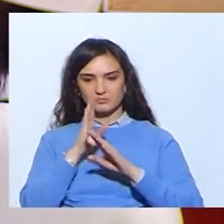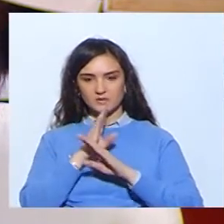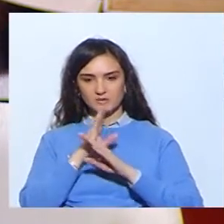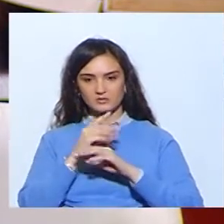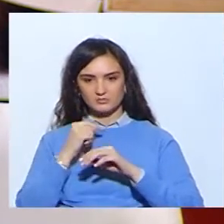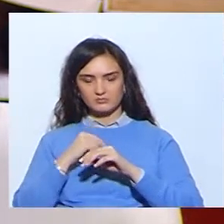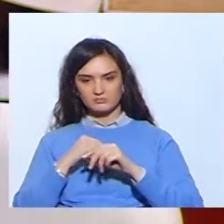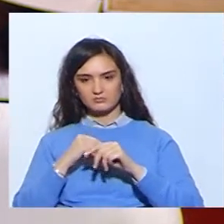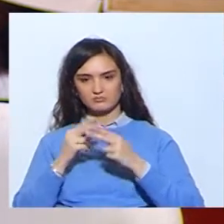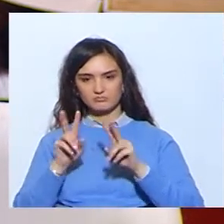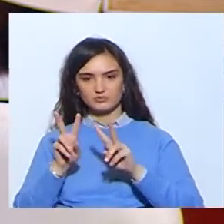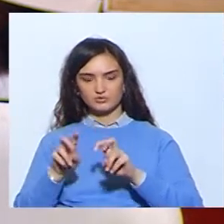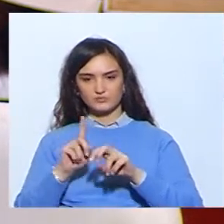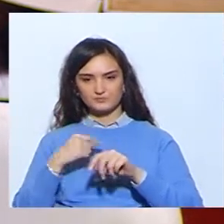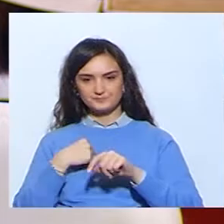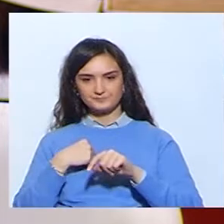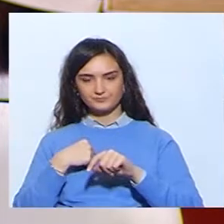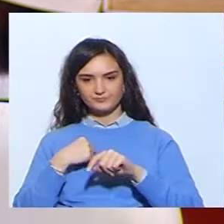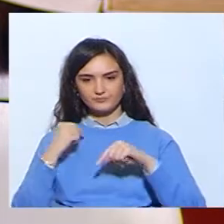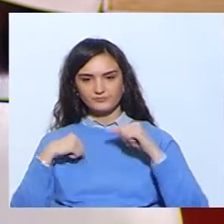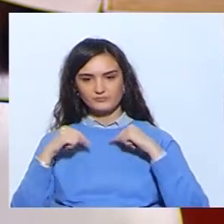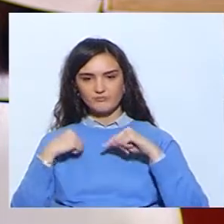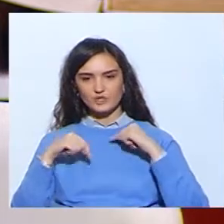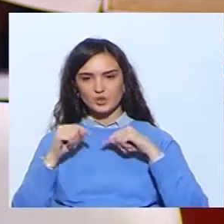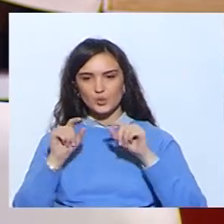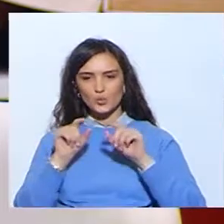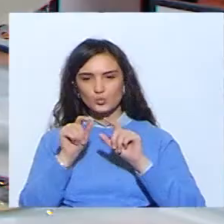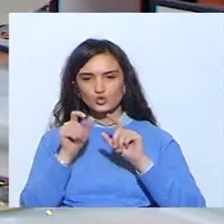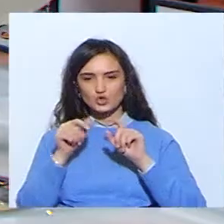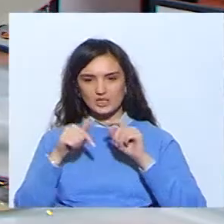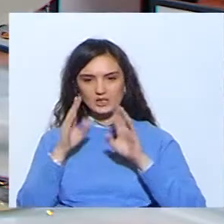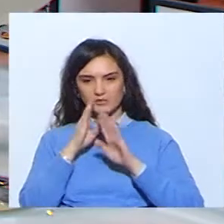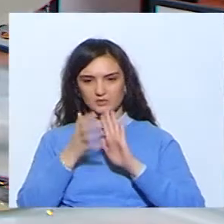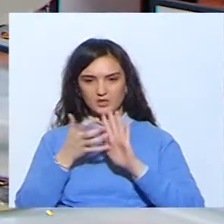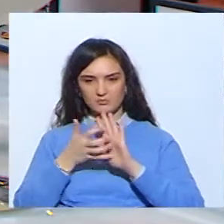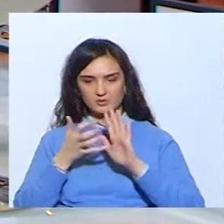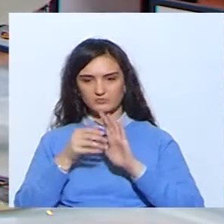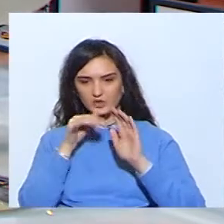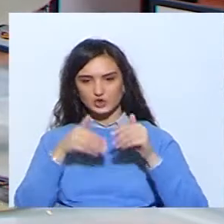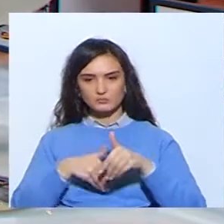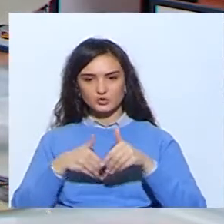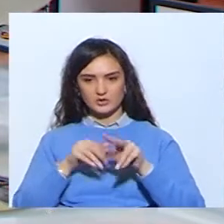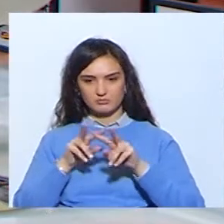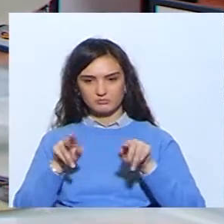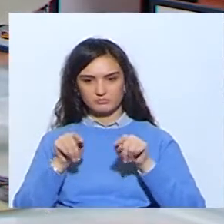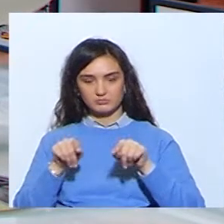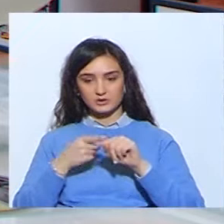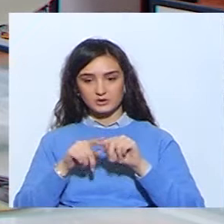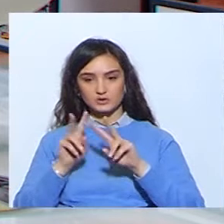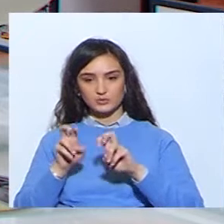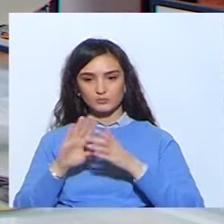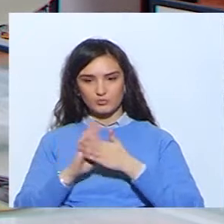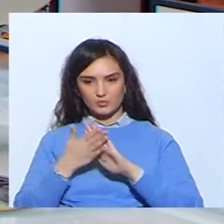ჰაერში თავისთავად ნიშნავს, რომ ჩვენი უჯრედები განიცდიან ჟანგბადის ნაკლებობას, ჟანგბადის შიმშილს, რაც თავისთავად